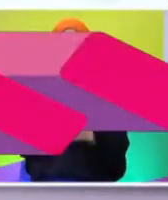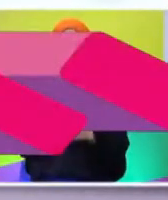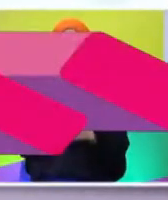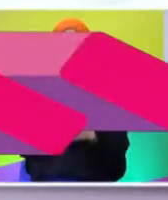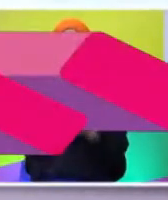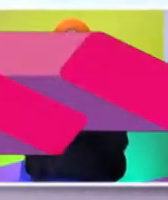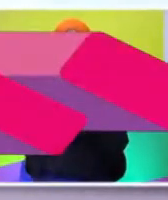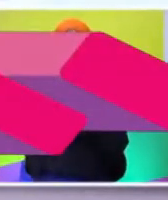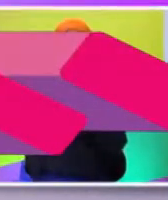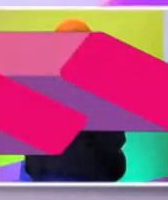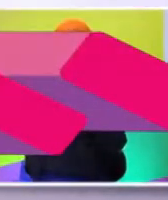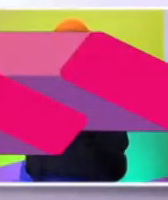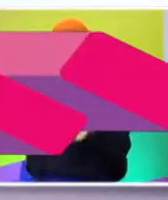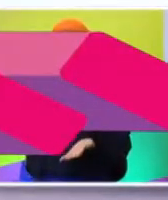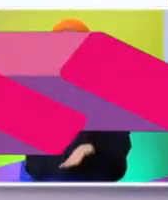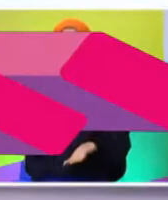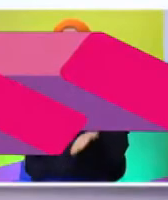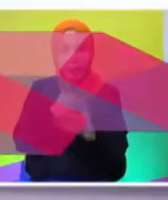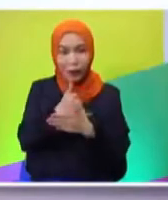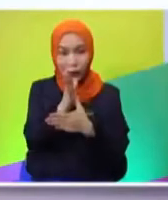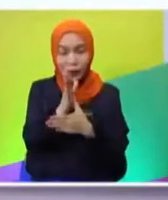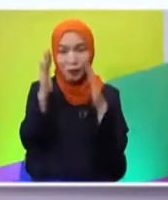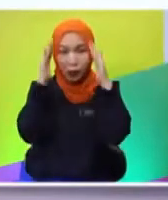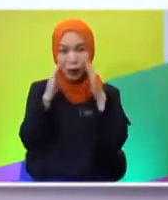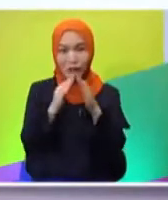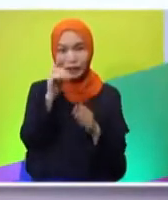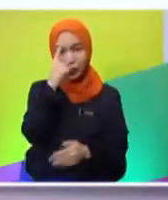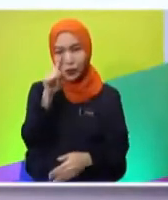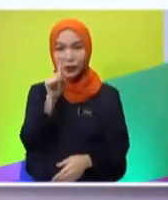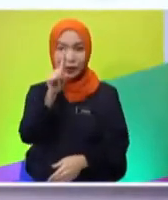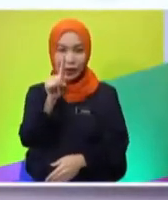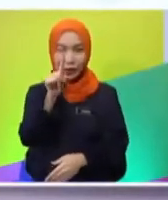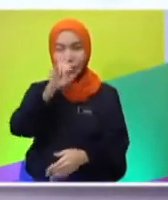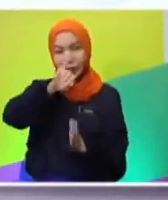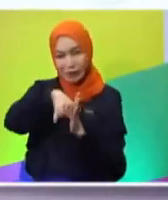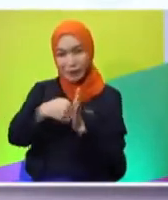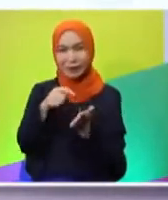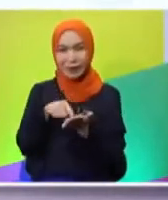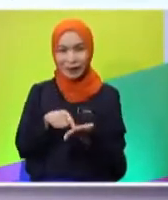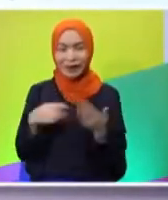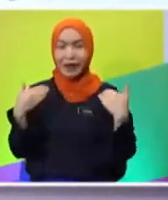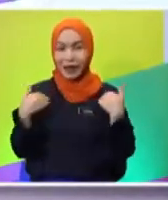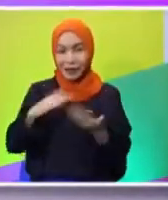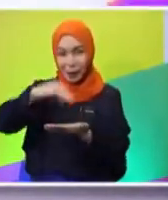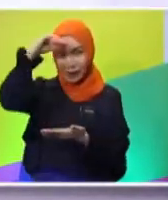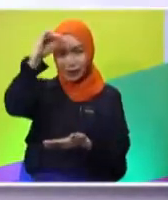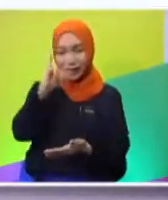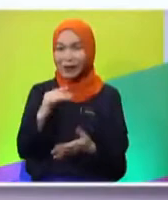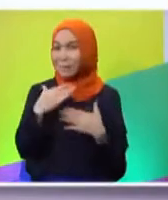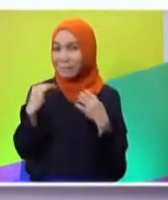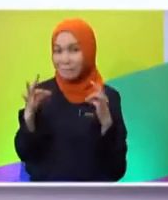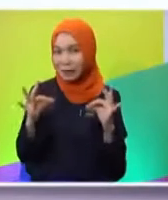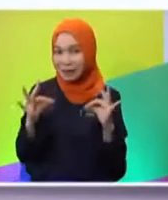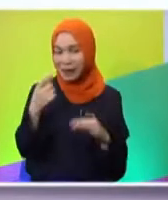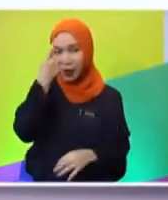menengah rendah untuk terus memberi Foke Slamet satu jam ini karena ada pembelajaran yang menarik yakin kita